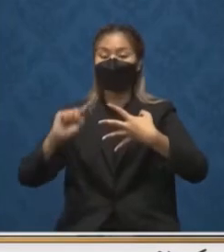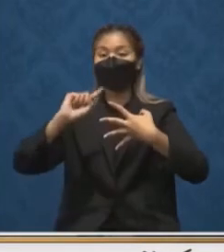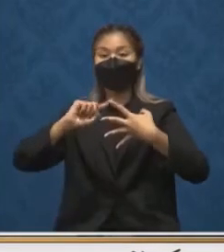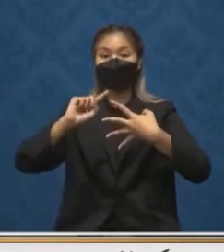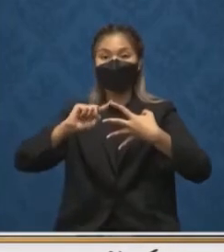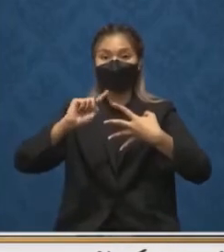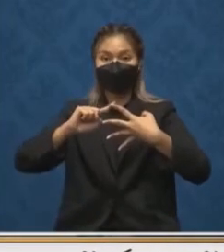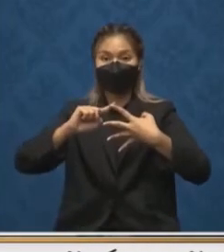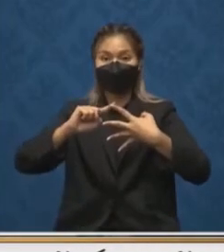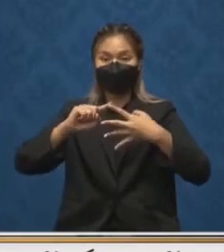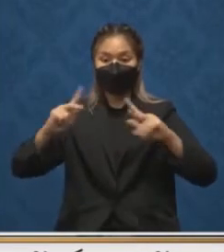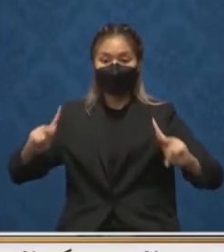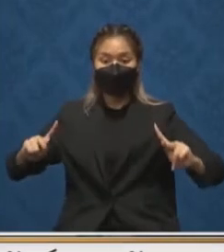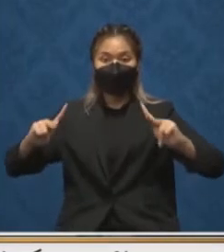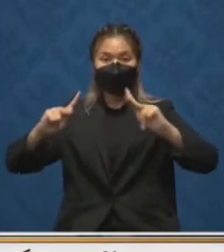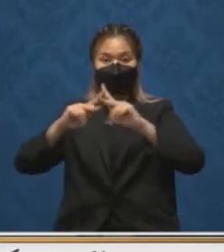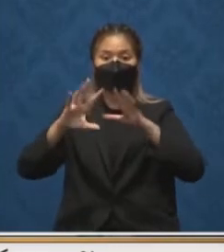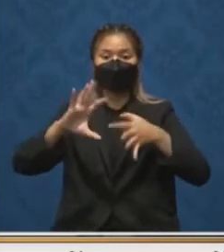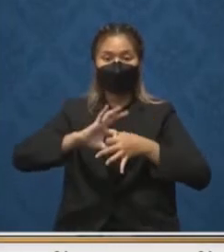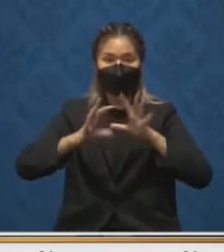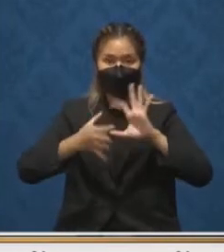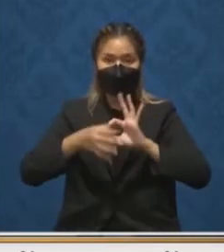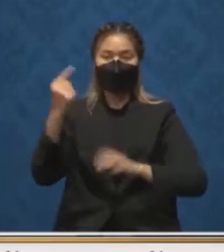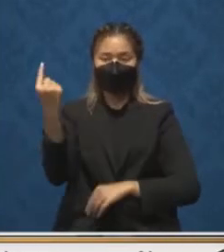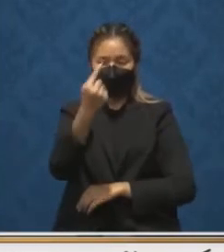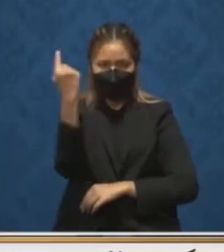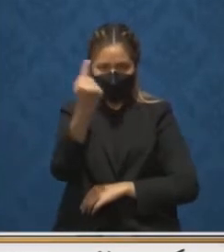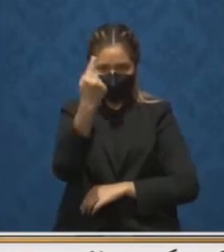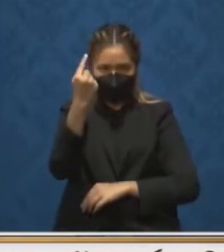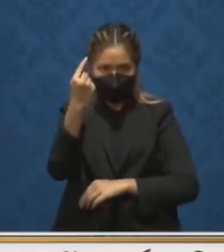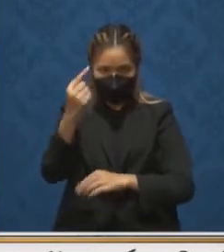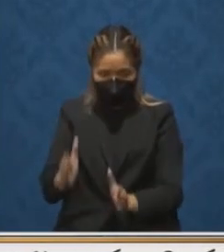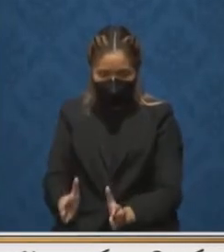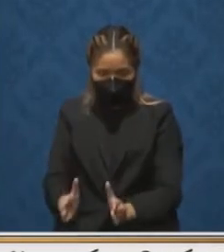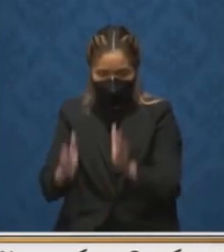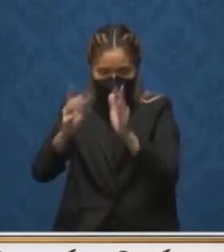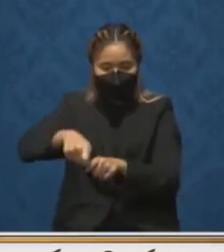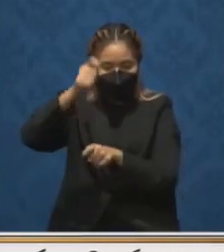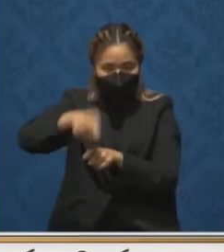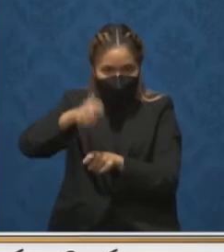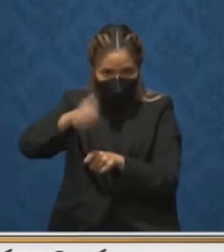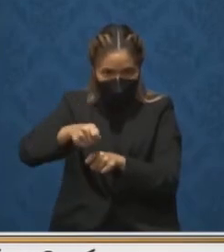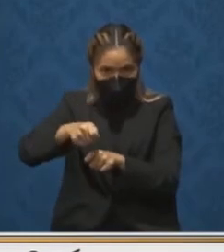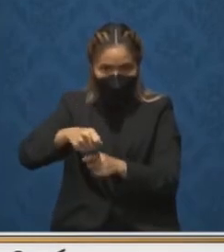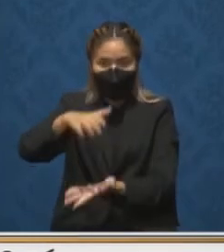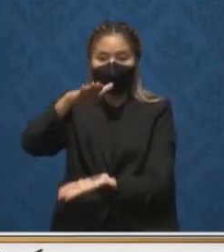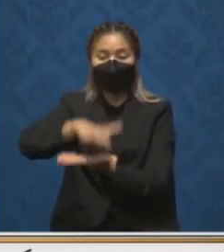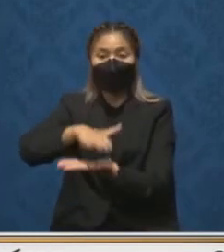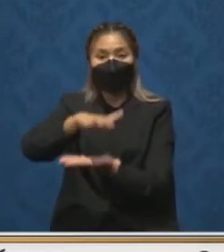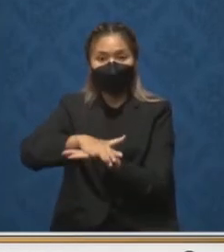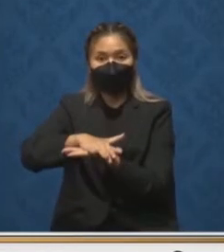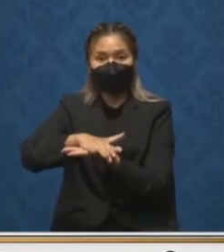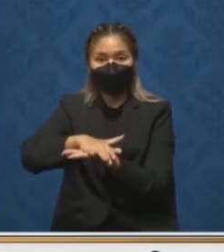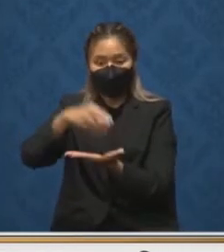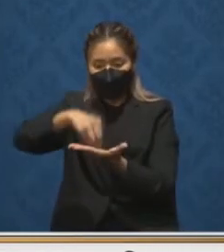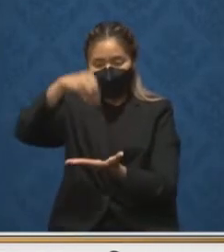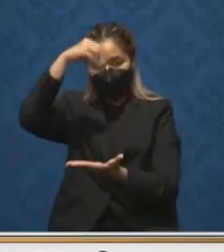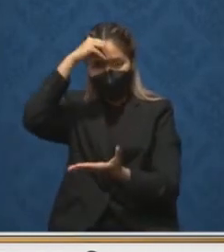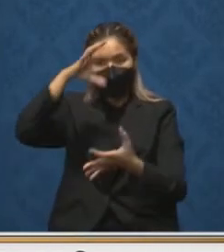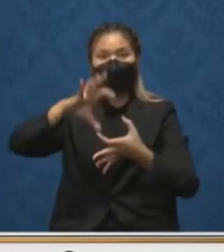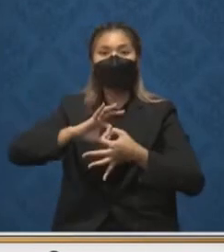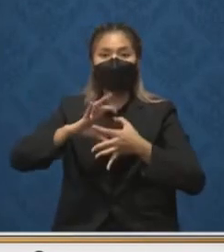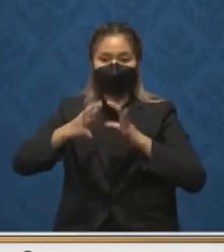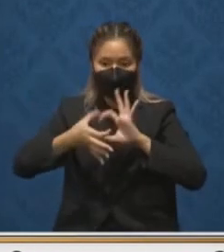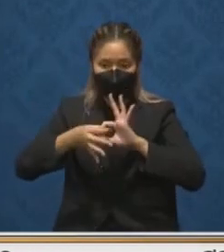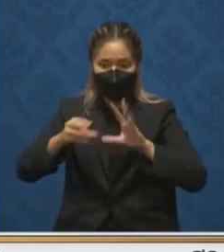ให้กระทรวงกีฬาและการท่องเที่ยวตอกเสาเข็มสร้างโรงเรียนกีฬาแห่งแรกของจังหวัดพัทลุงเพราะว่าชาวบ้านอยากได้และ